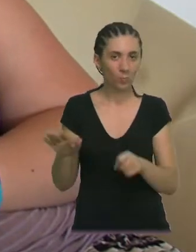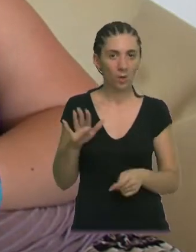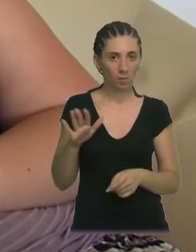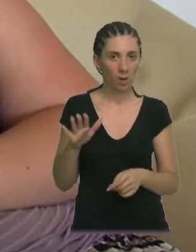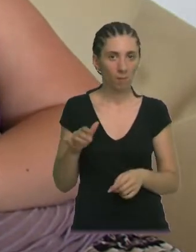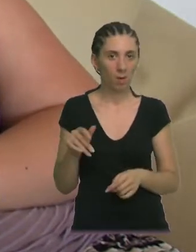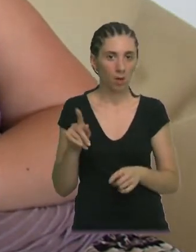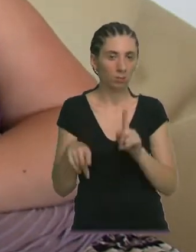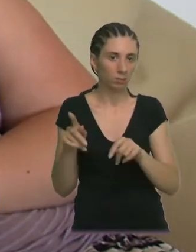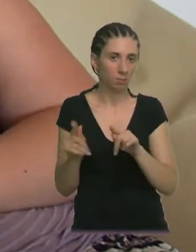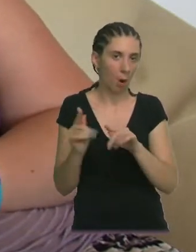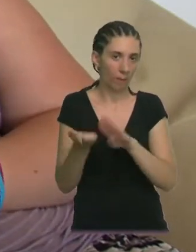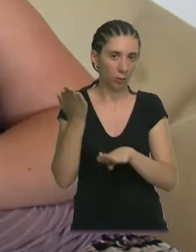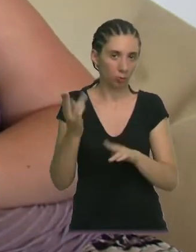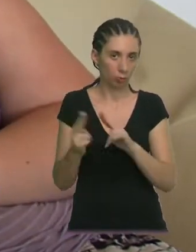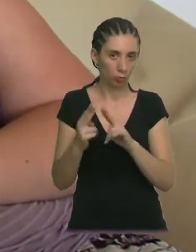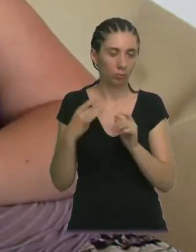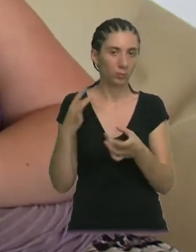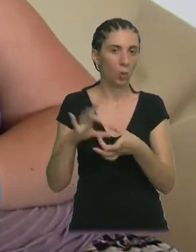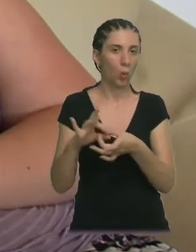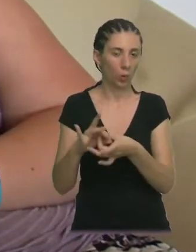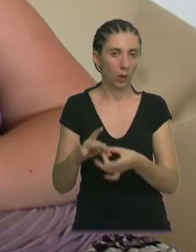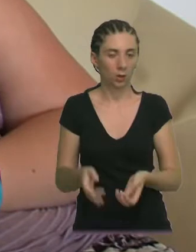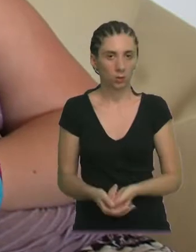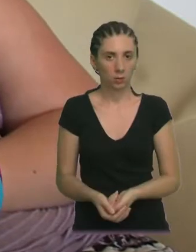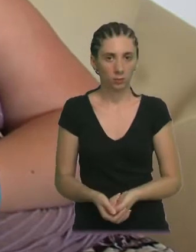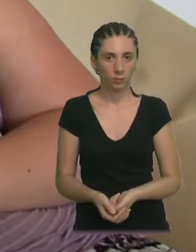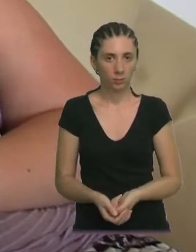s mamom da, u kontaktu smo.